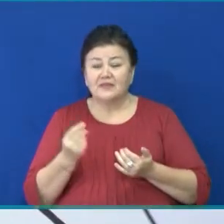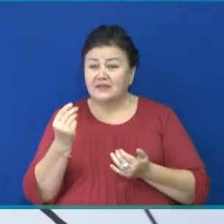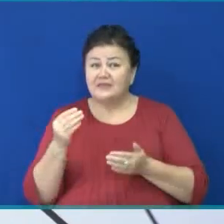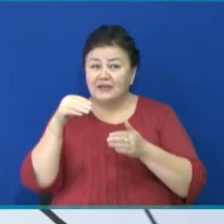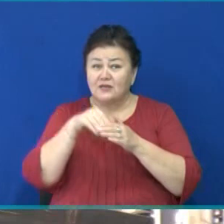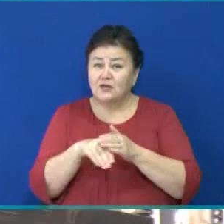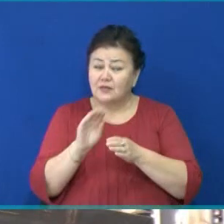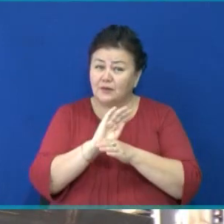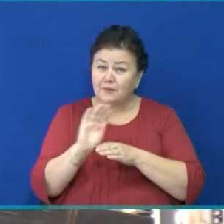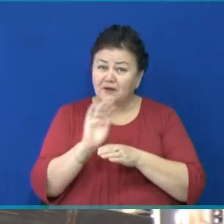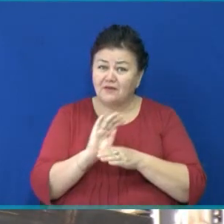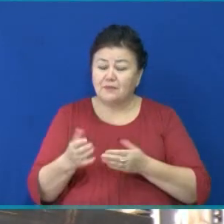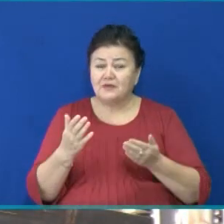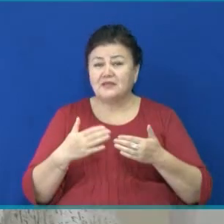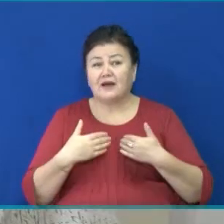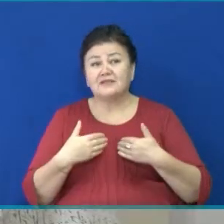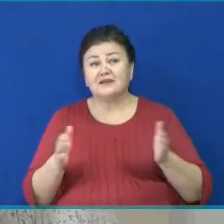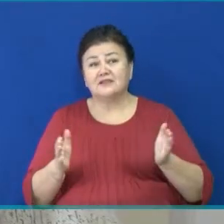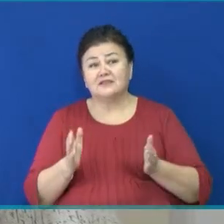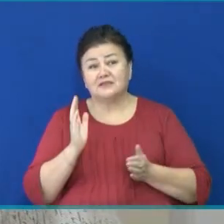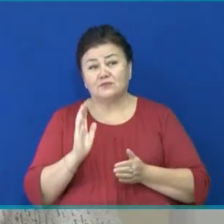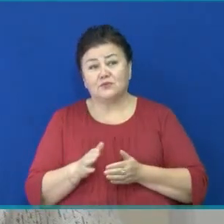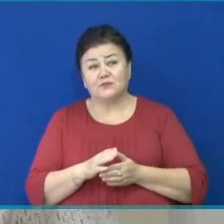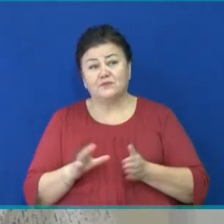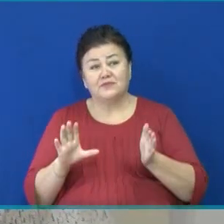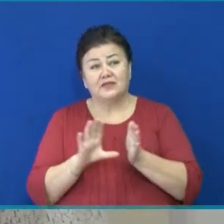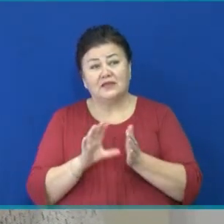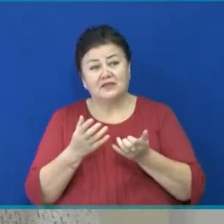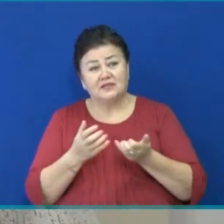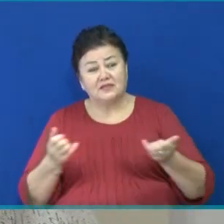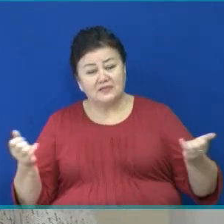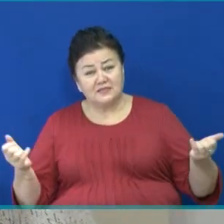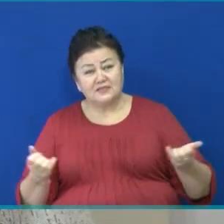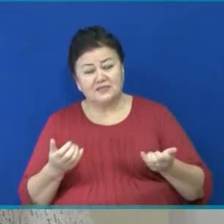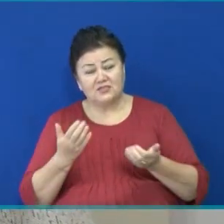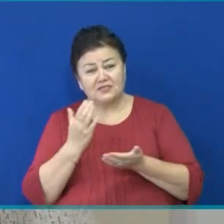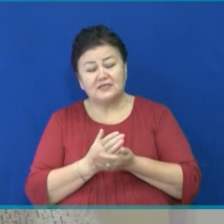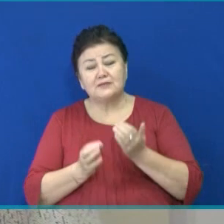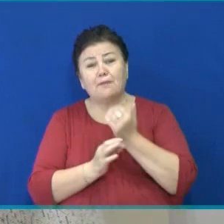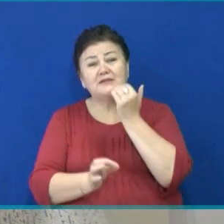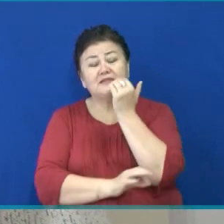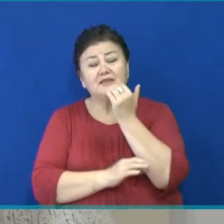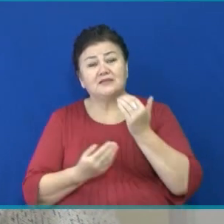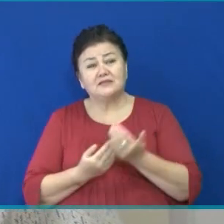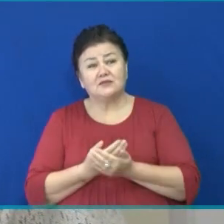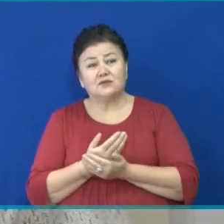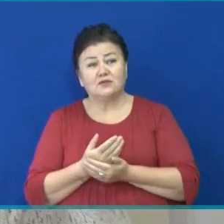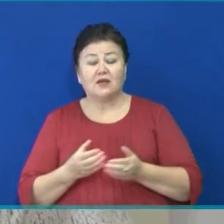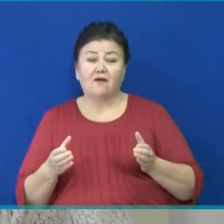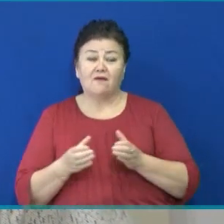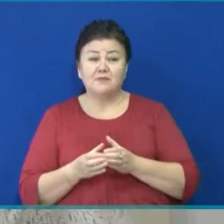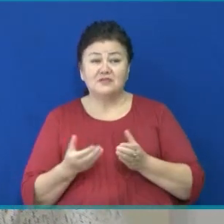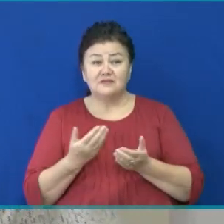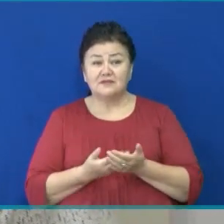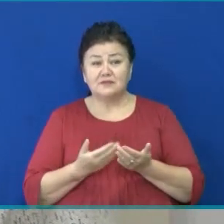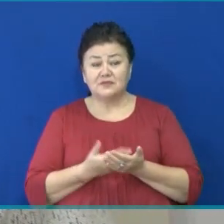жүйесіндегі ашықтықты қамтамасыз етеді. Электр жүйесіндегі соңғы өзгерістер бізде жуырда ғана осы қоғамдық кеңес